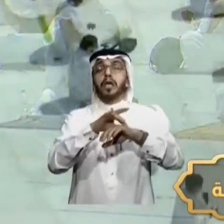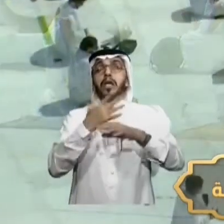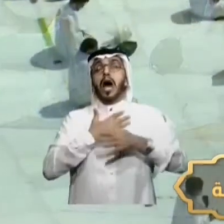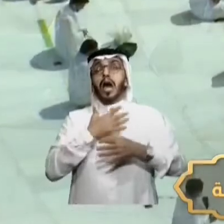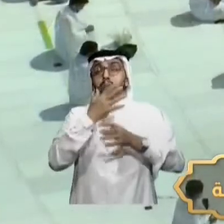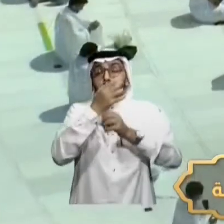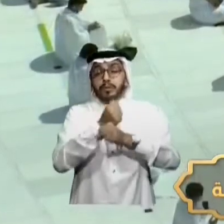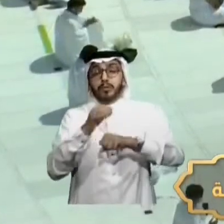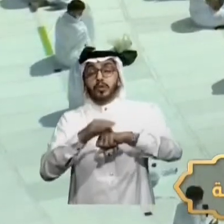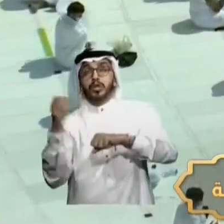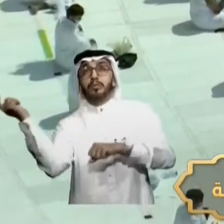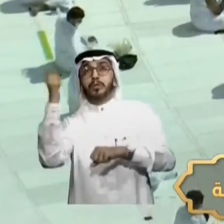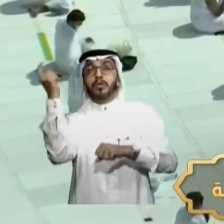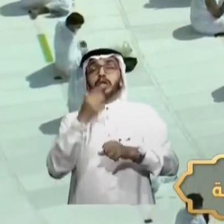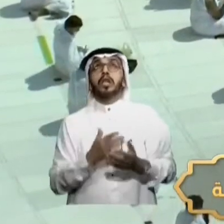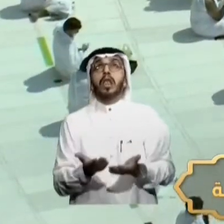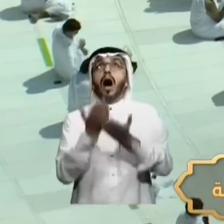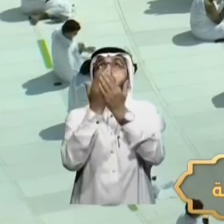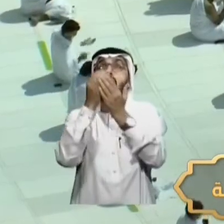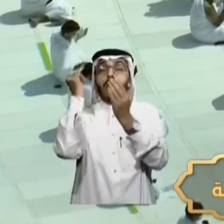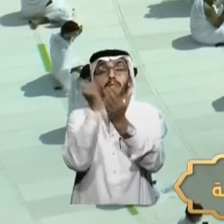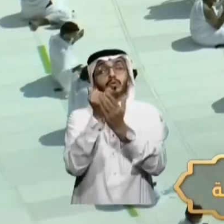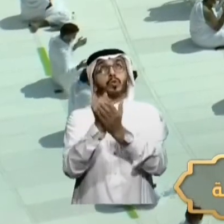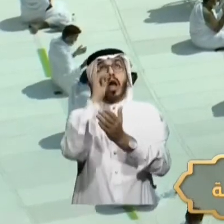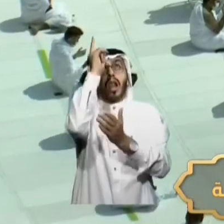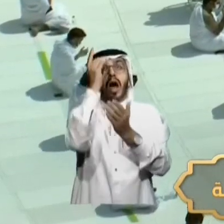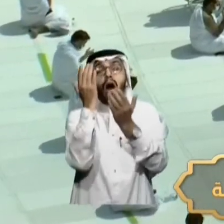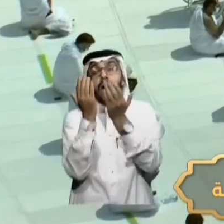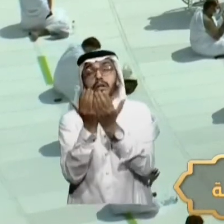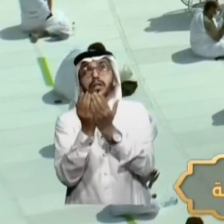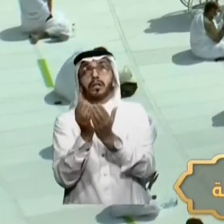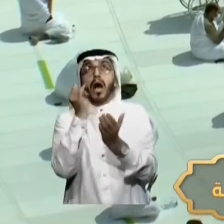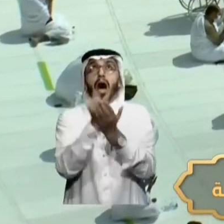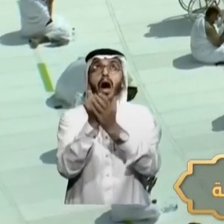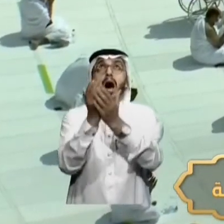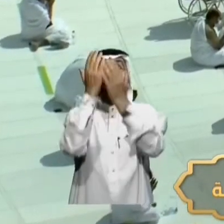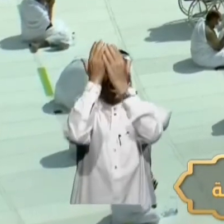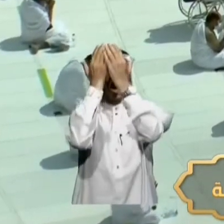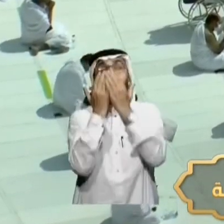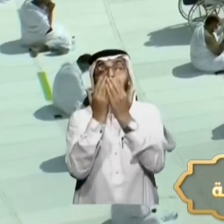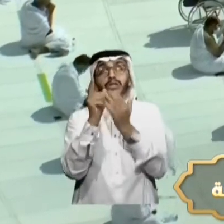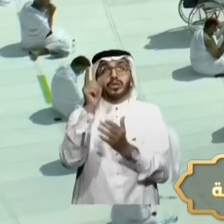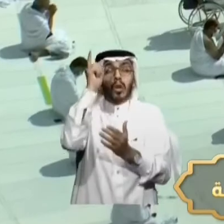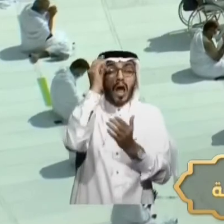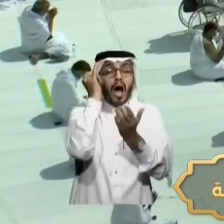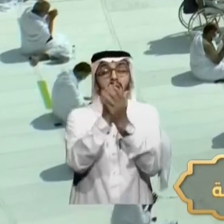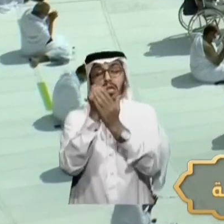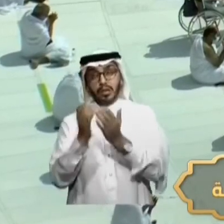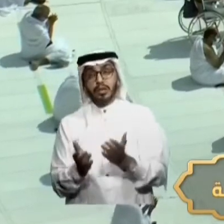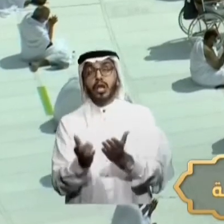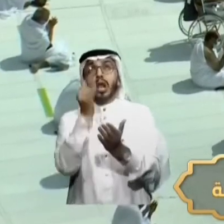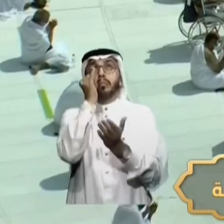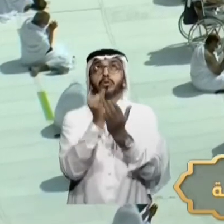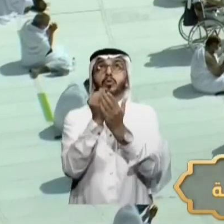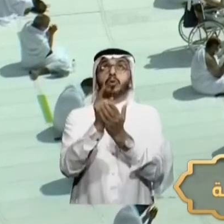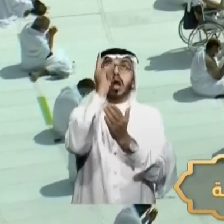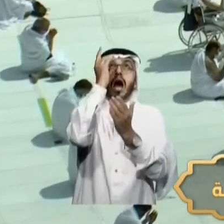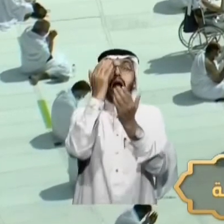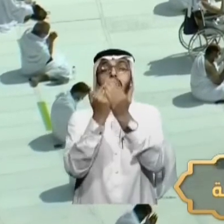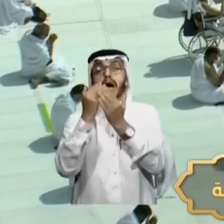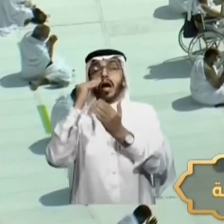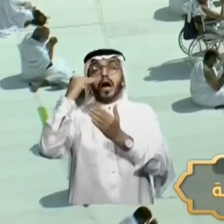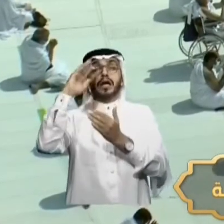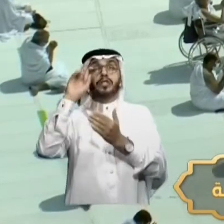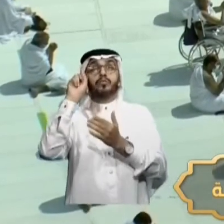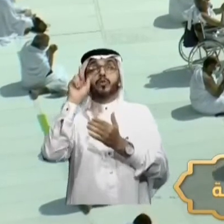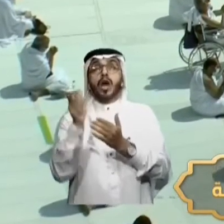ومرضى المسلمين. حسبنا الله ونعم الوكيل، حسبنا الله ونعم الوكيل، حسبنا الله